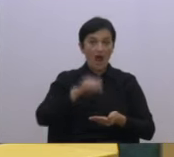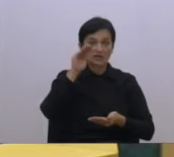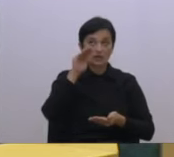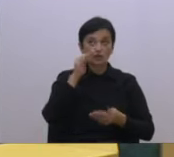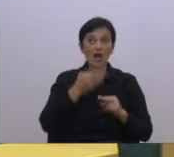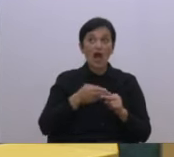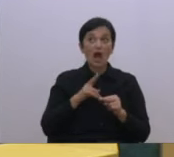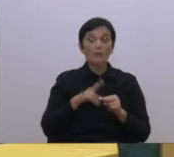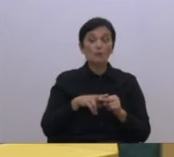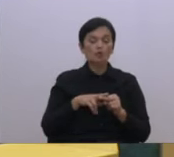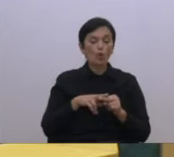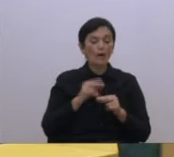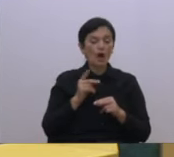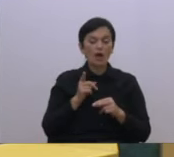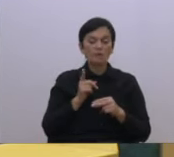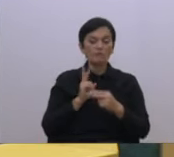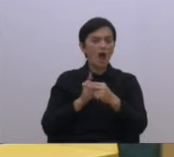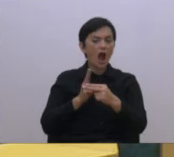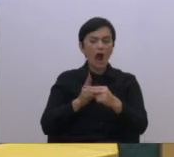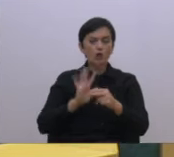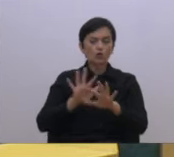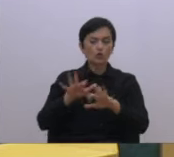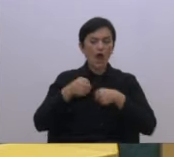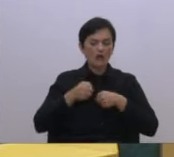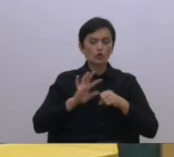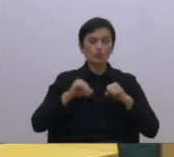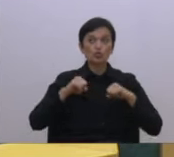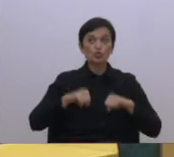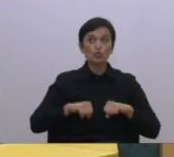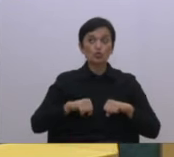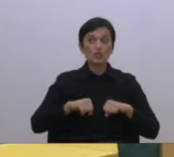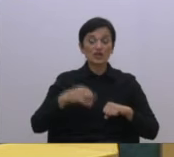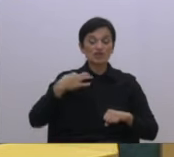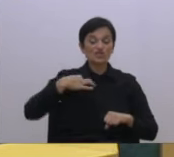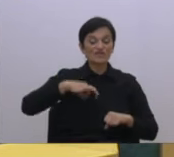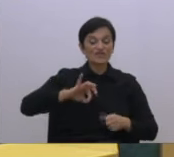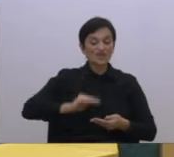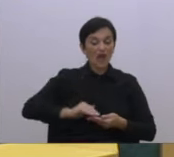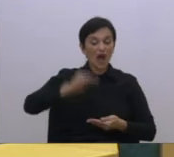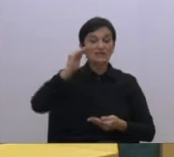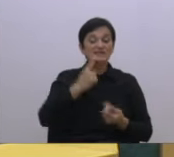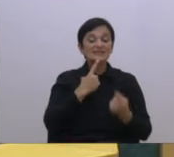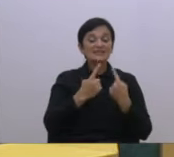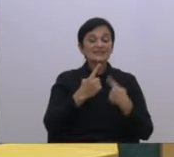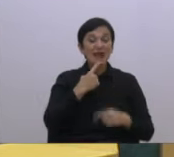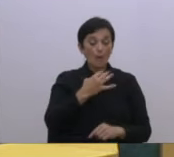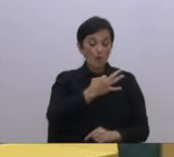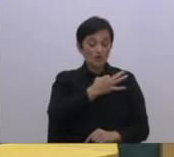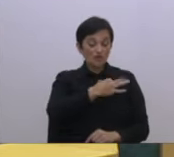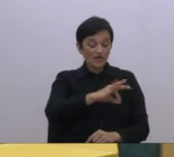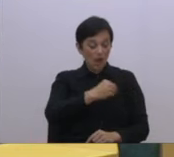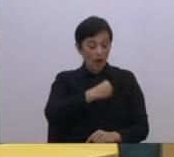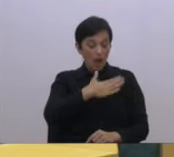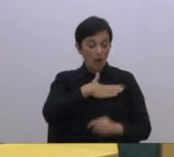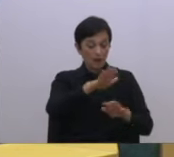უნდა, არავინ არ უშლის, არ ართმევს უფლებას, რომ აღზარდოს შვილი. აქ საუბარია შვილად აყვანას.